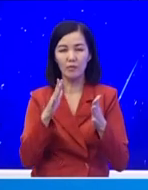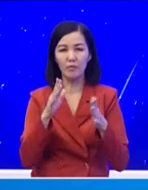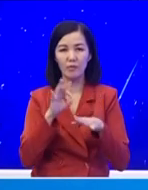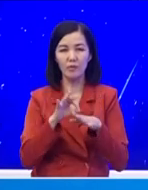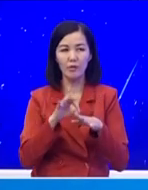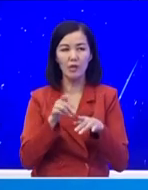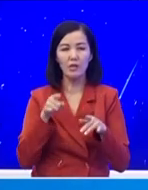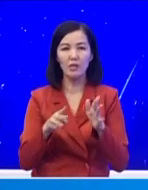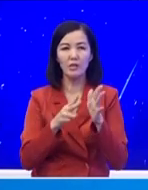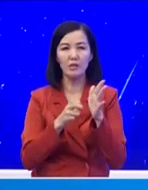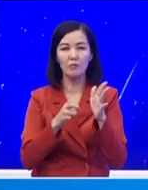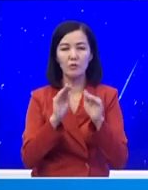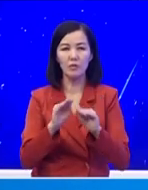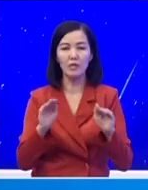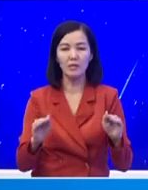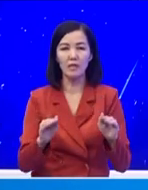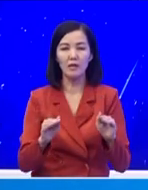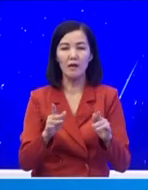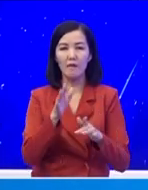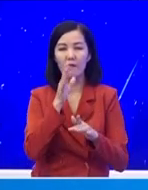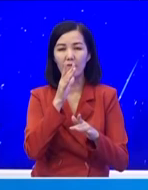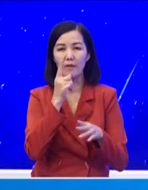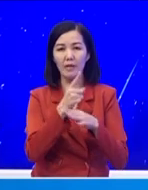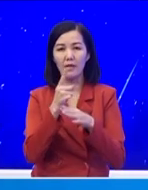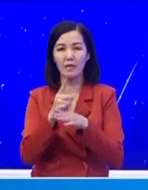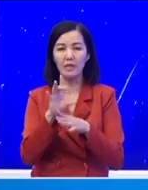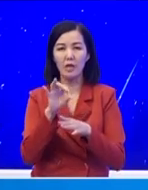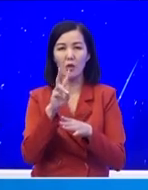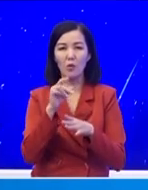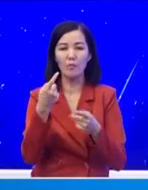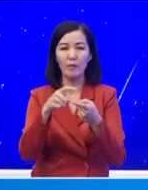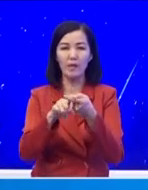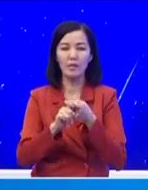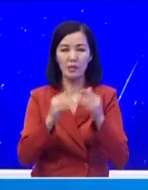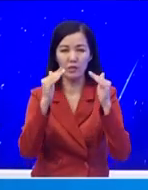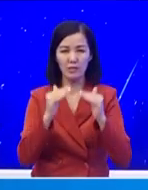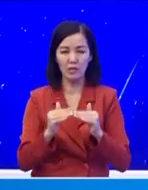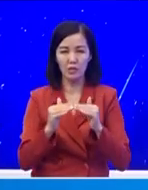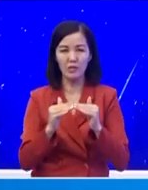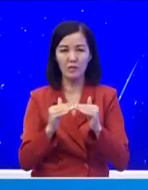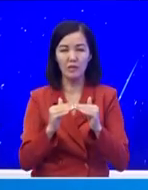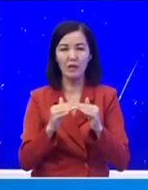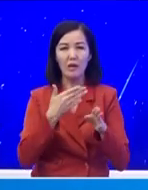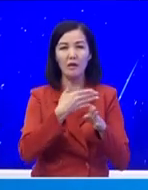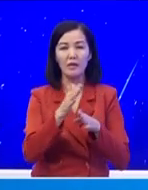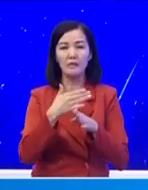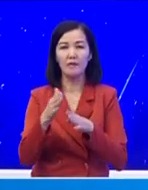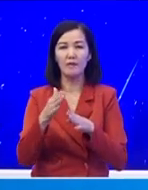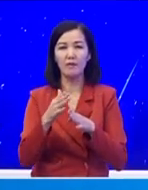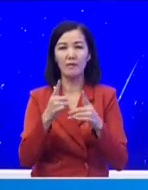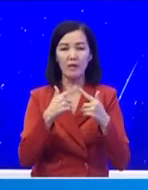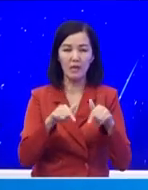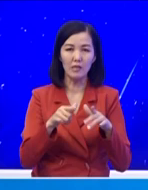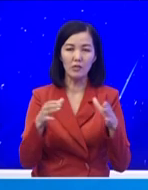более 1700 детей. В период карантина роль детей в передаче инфекции была снижена ввиду расформирования организованных